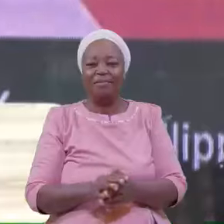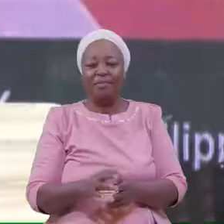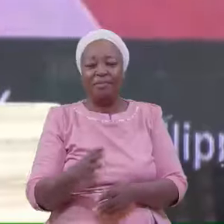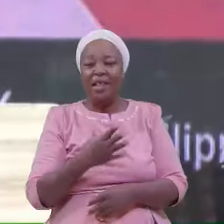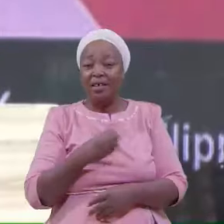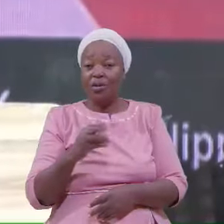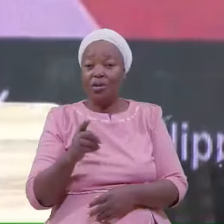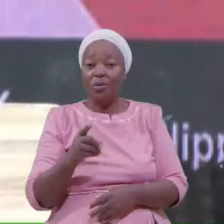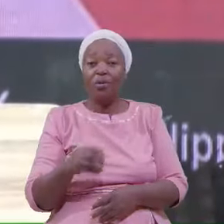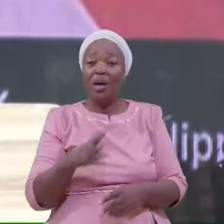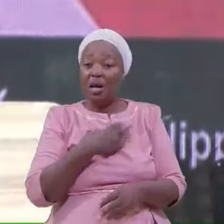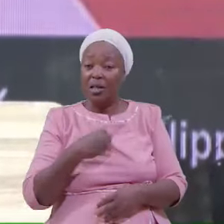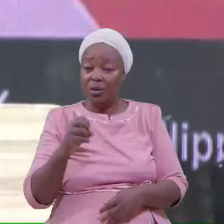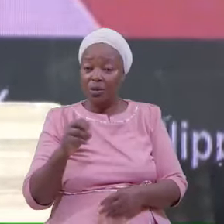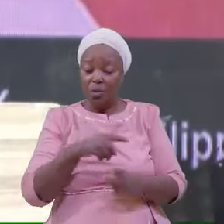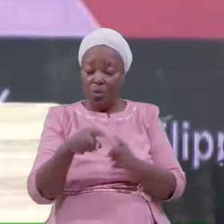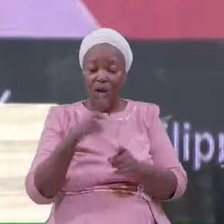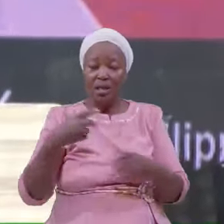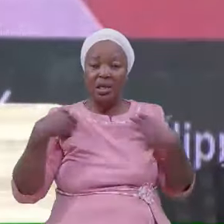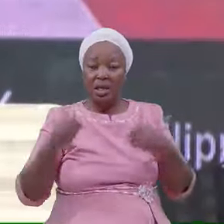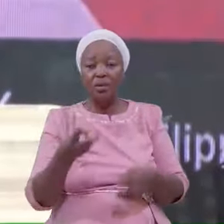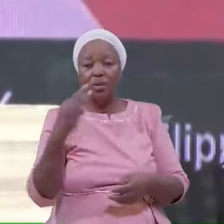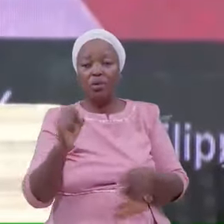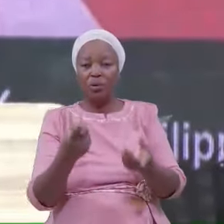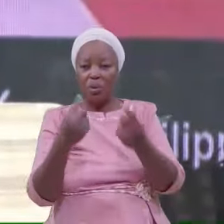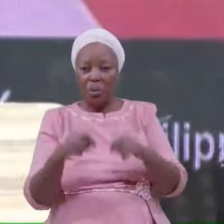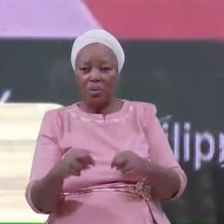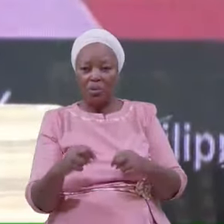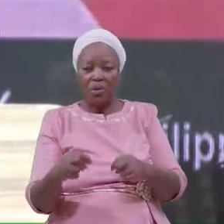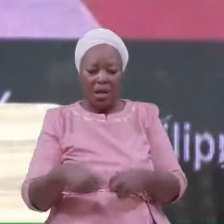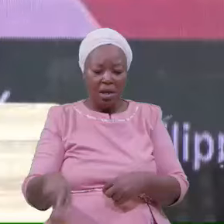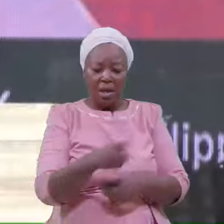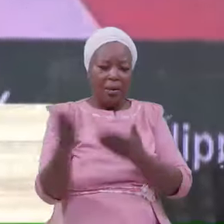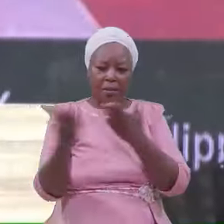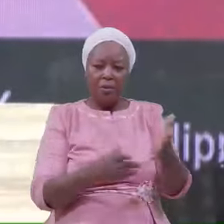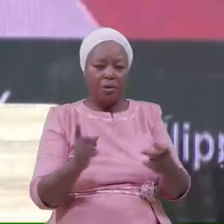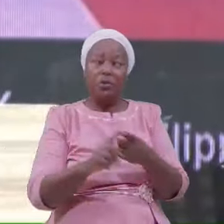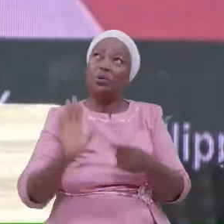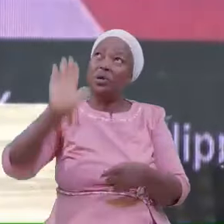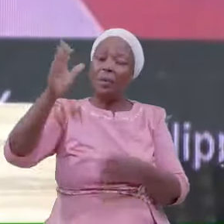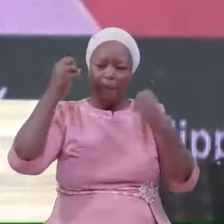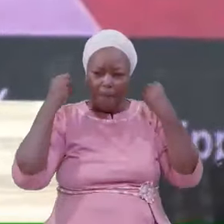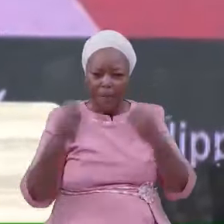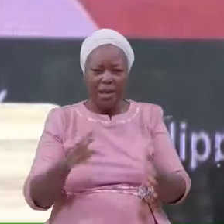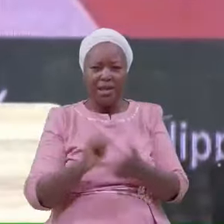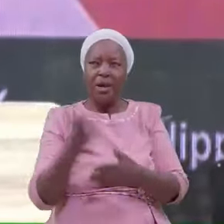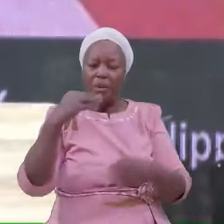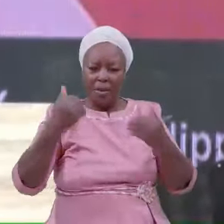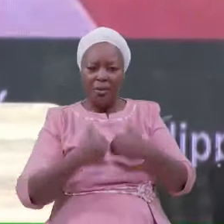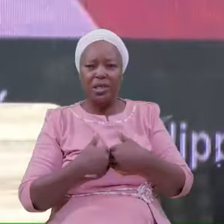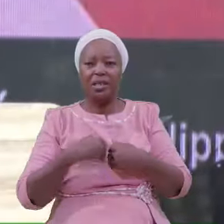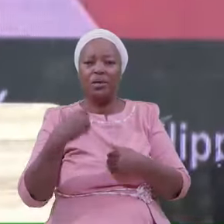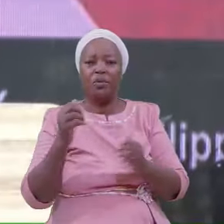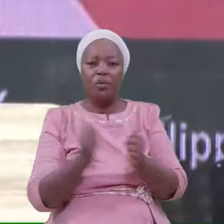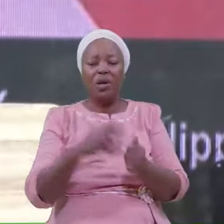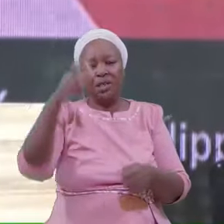evening was come, at ngayon, they brought unto him many that were possessed with devils.